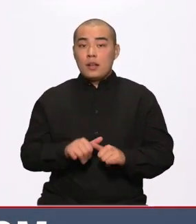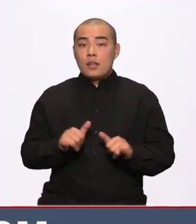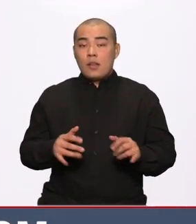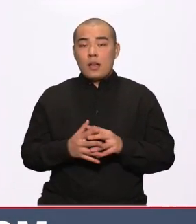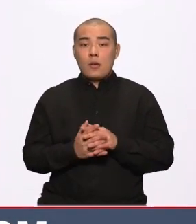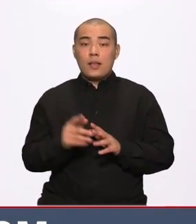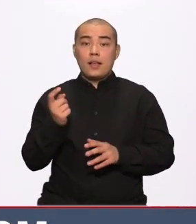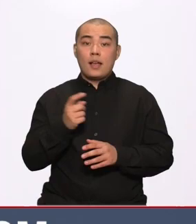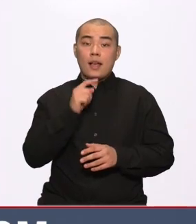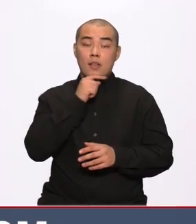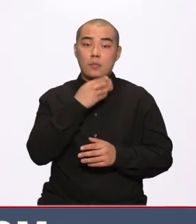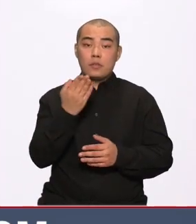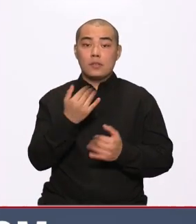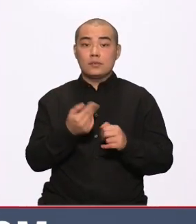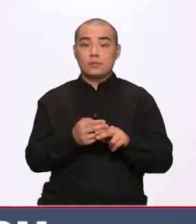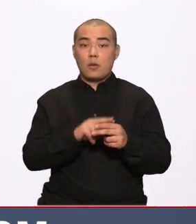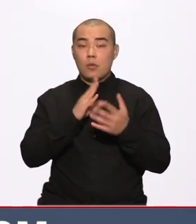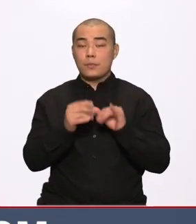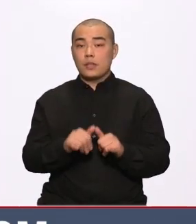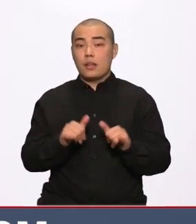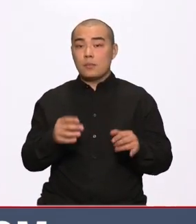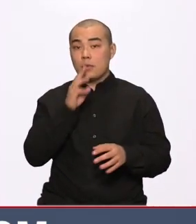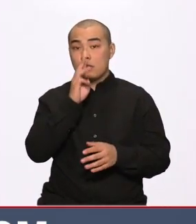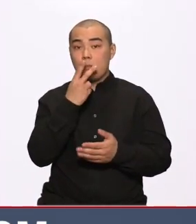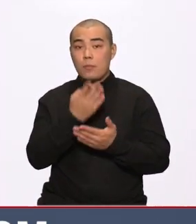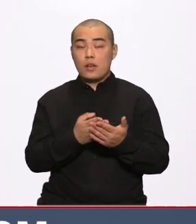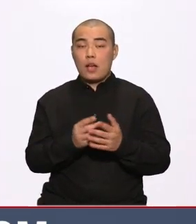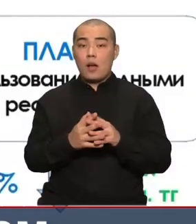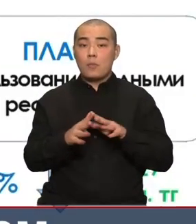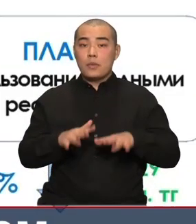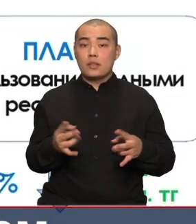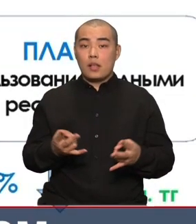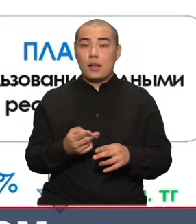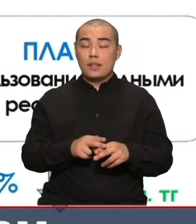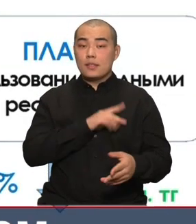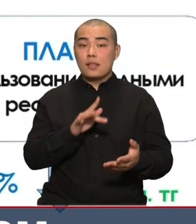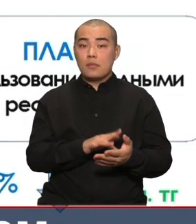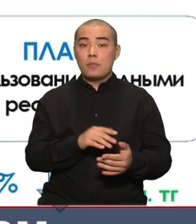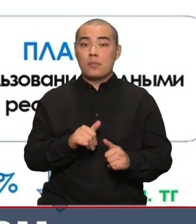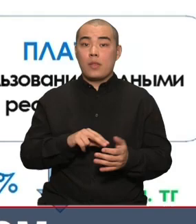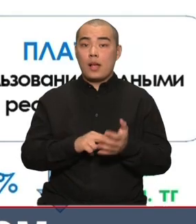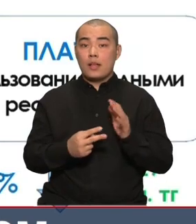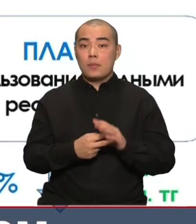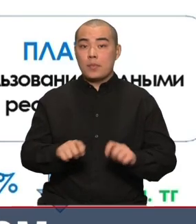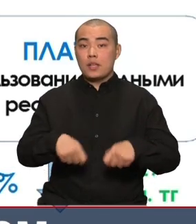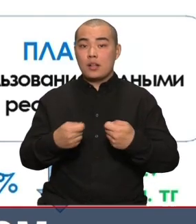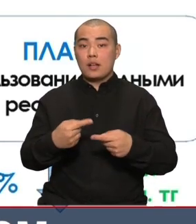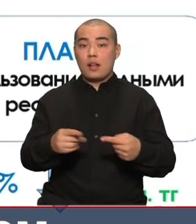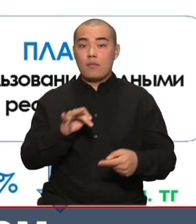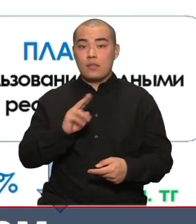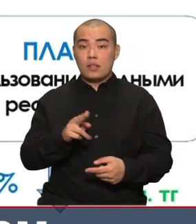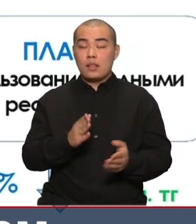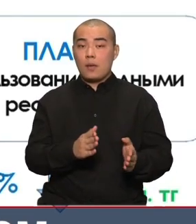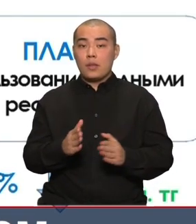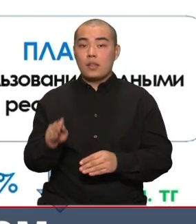развития экономики сел необходимо увеличить доходную часть бюджетов сельских округов. С этой целью планируется передача некоторых видов